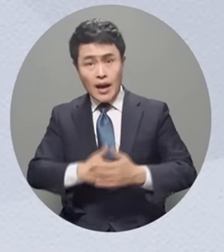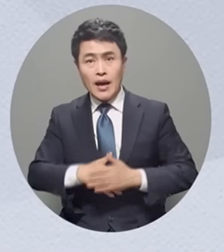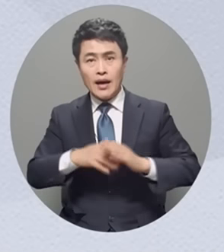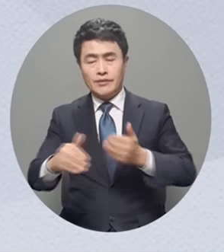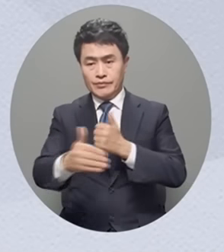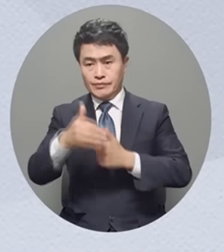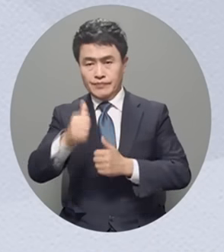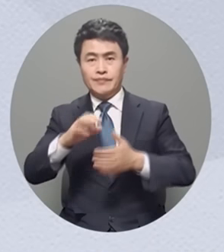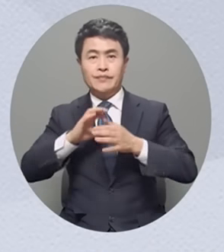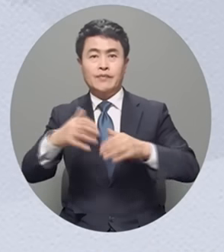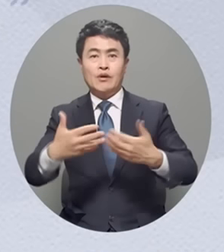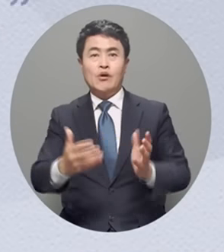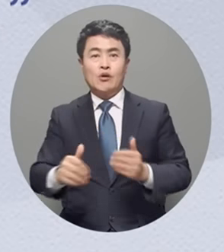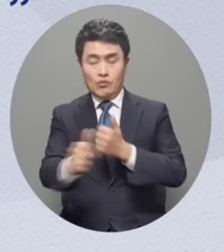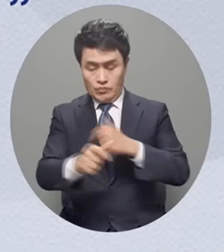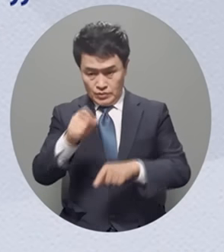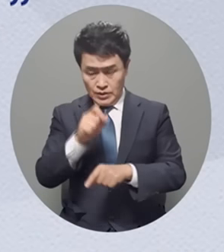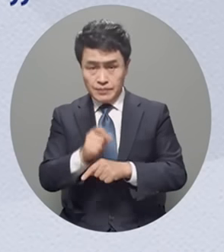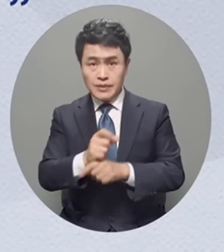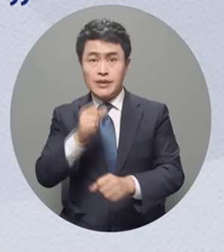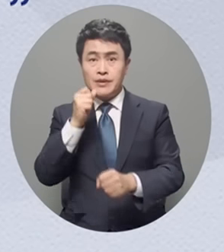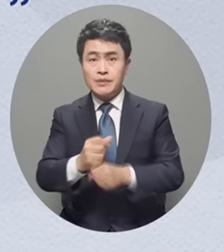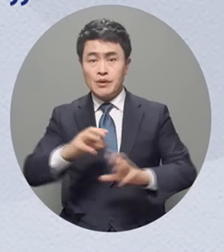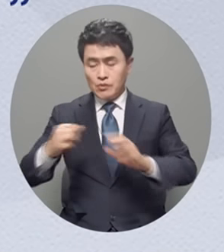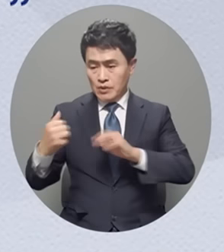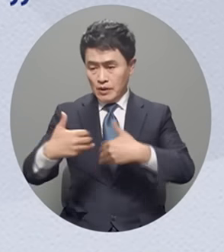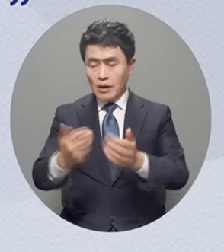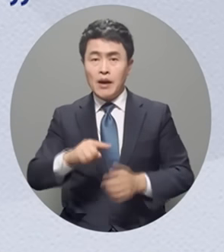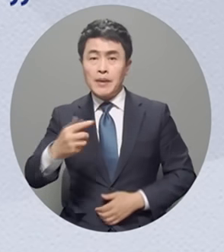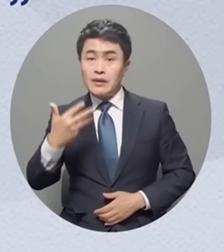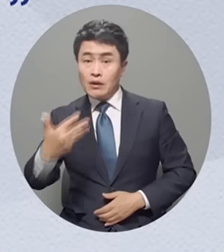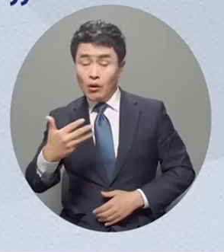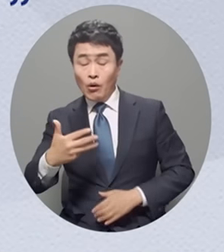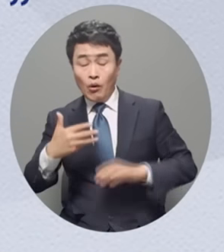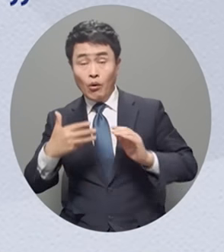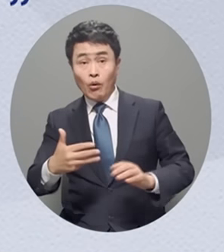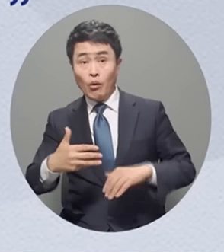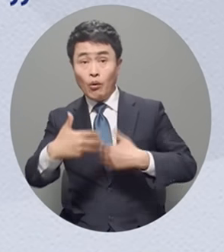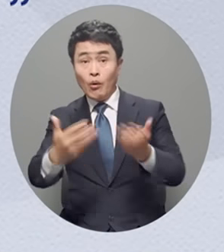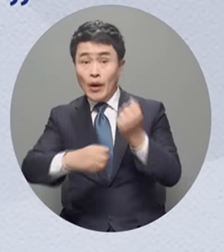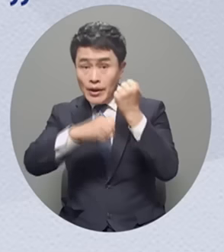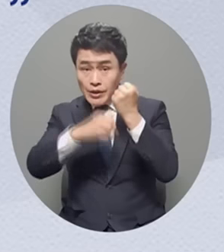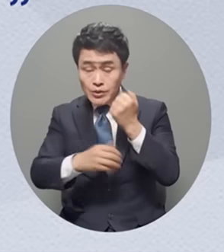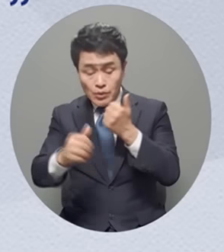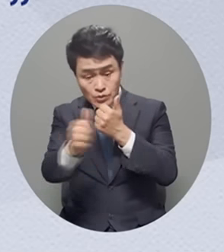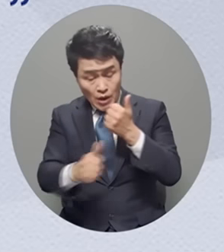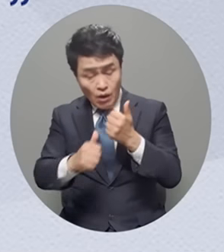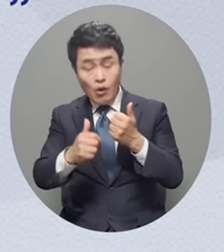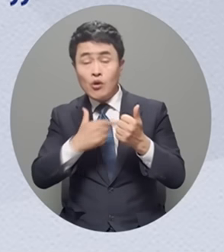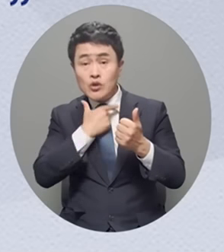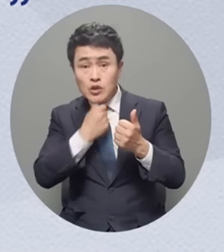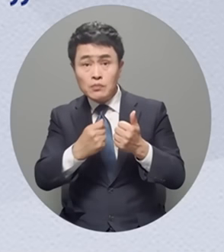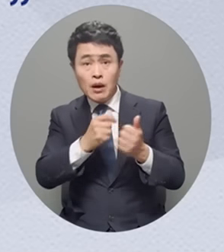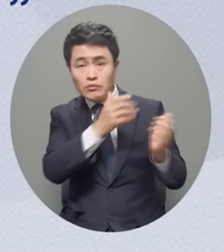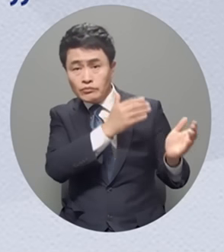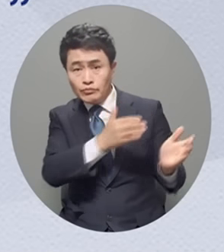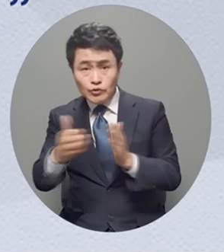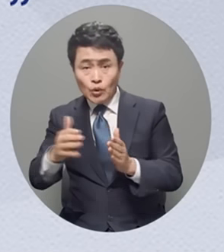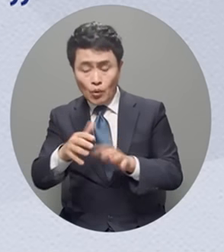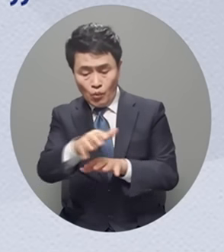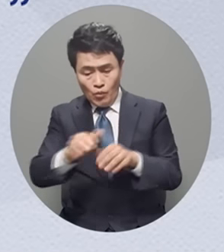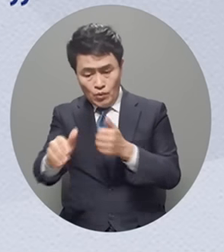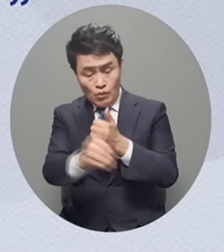의장실 관계자는 국회 사무처에서 이미 국민의힘 108명 의원들의 선수와 기존 상임위 희망사항들을 정리해